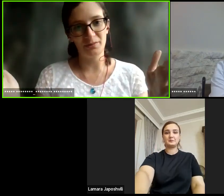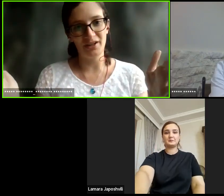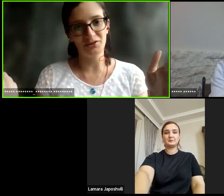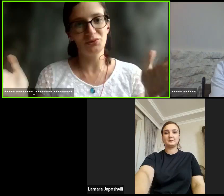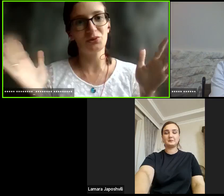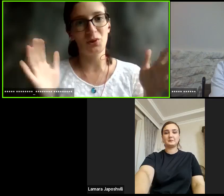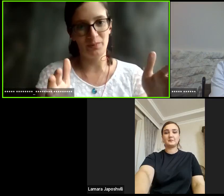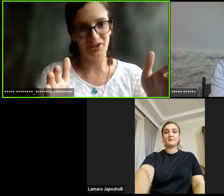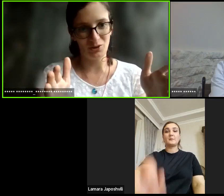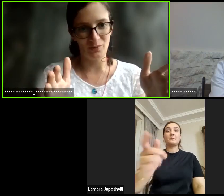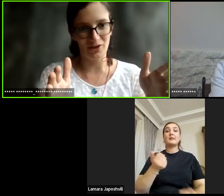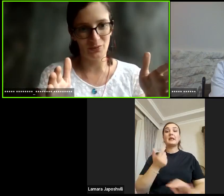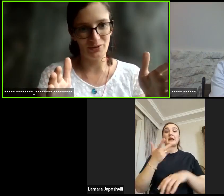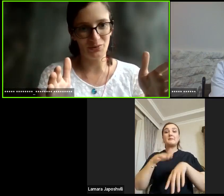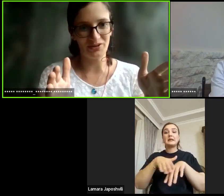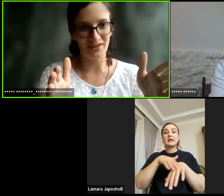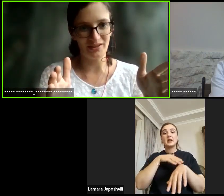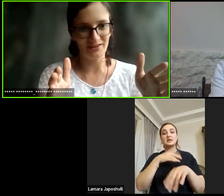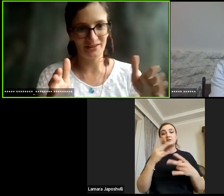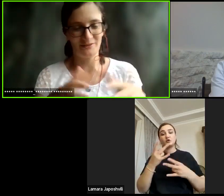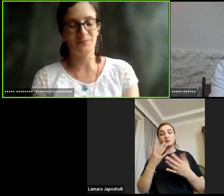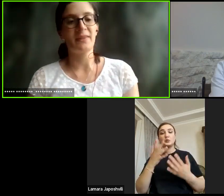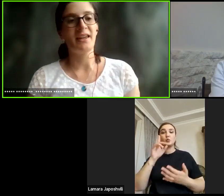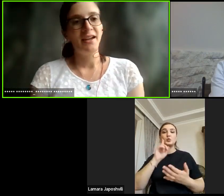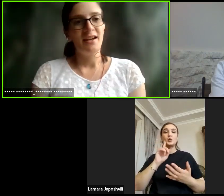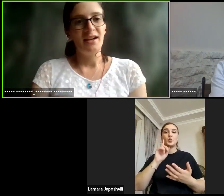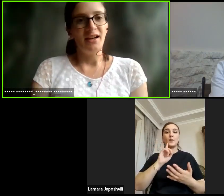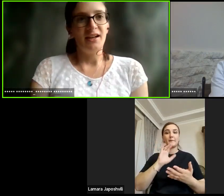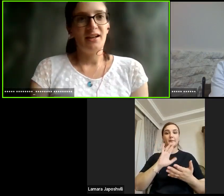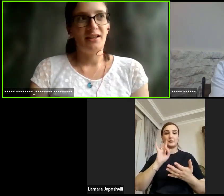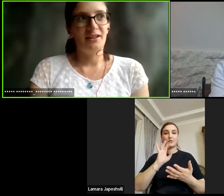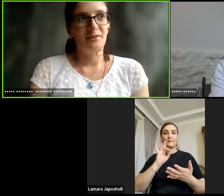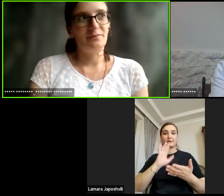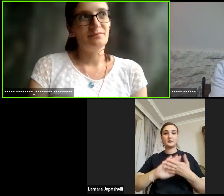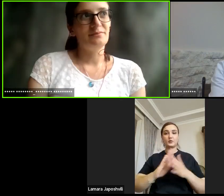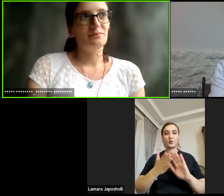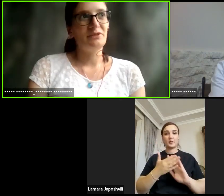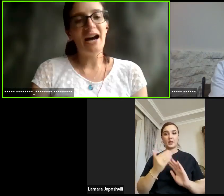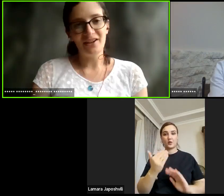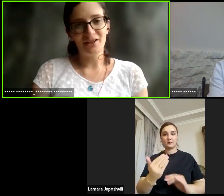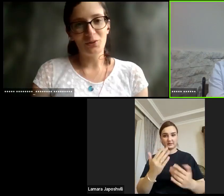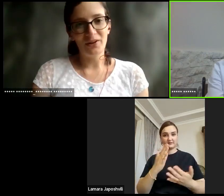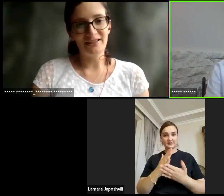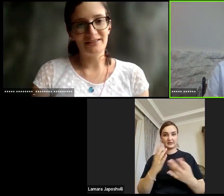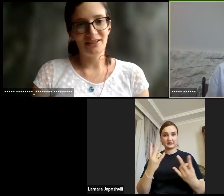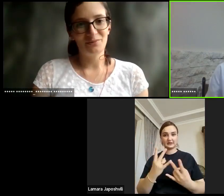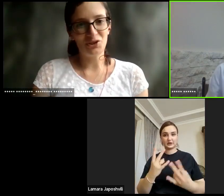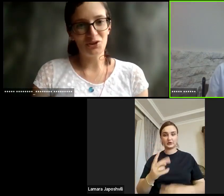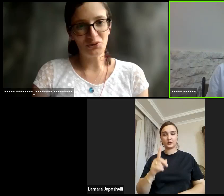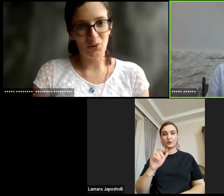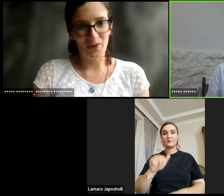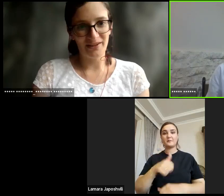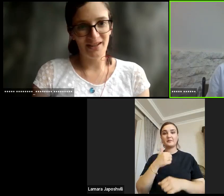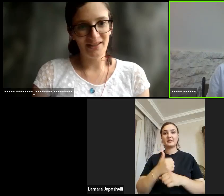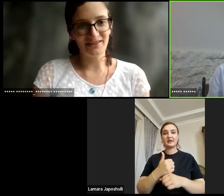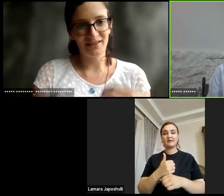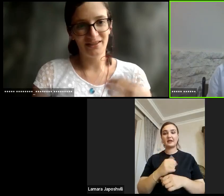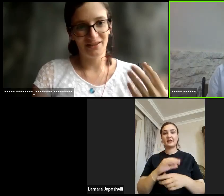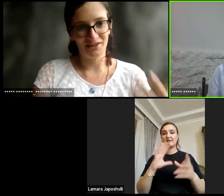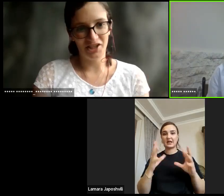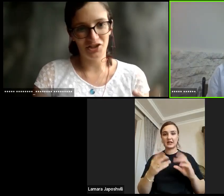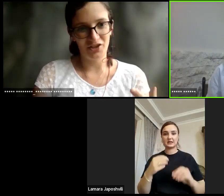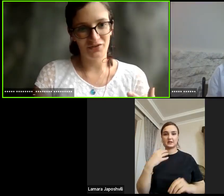ხანგრძლივად გჭირდება ეს თუ დროებითი მდგომარეობისთვის არის. თავარი ყველაზე მნიშვნელოვანი